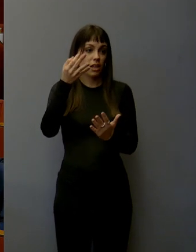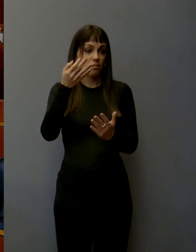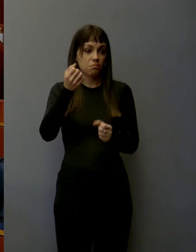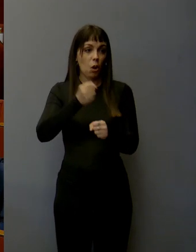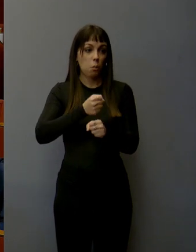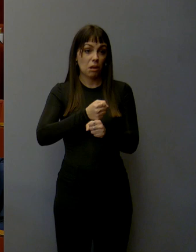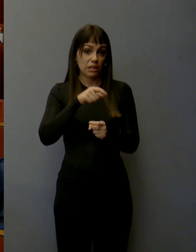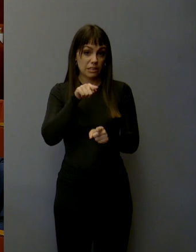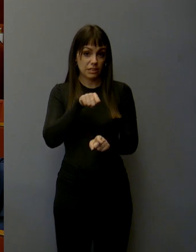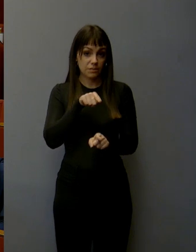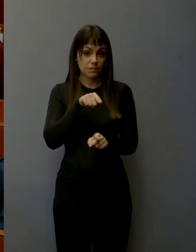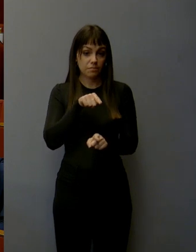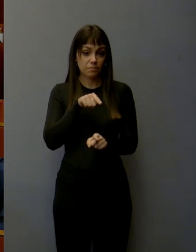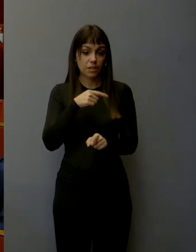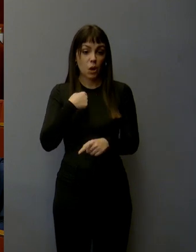dice